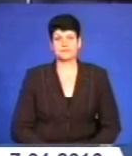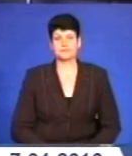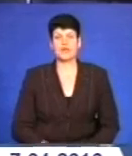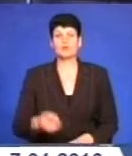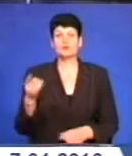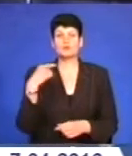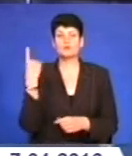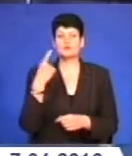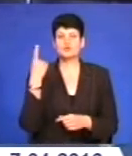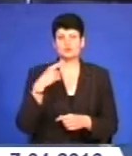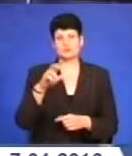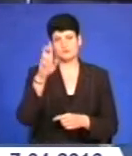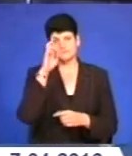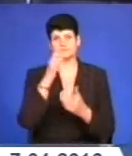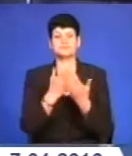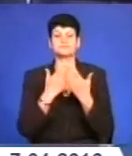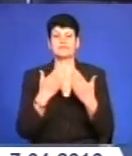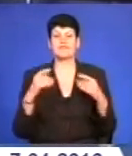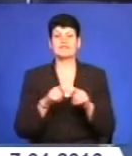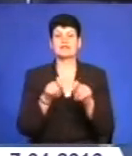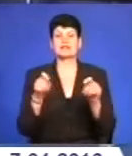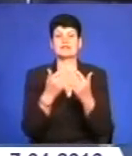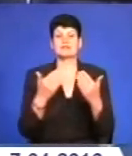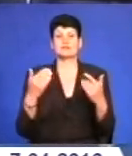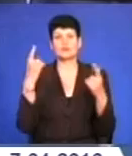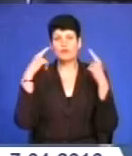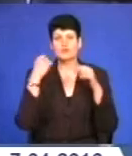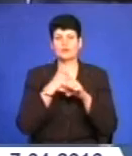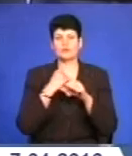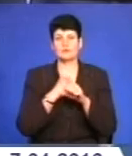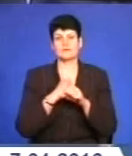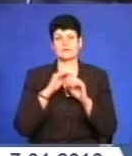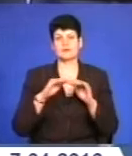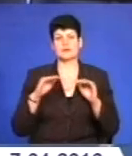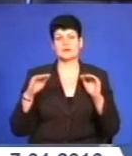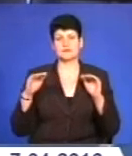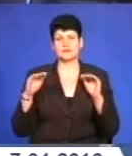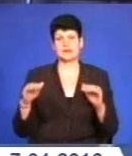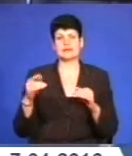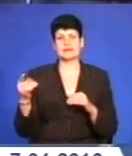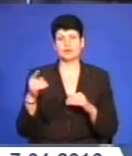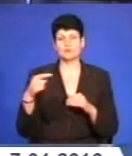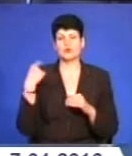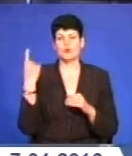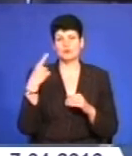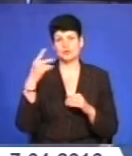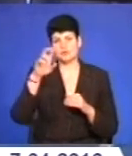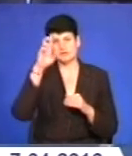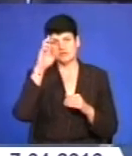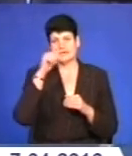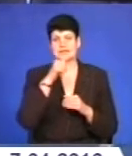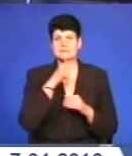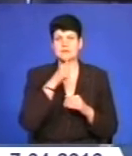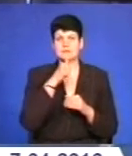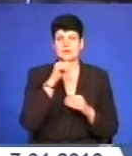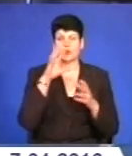У Тернопільському обласному краєзнавчому музеї відкрили виставку творчих робіт учнів образотворчого відділення Тернопільської обласної